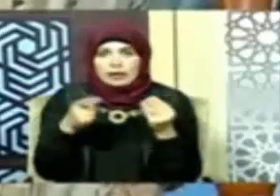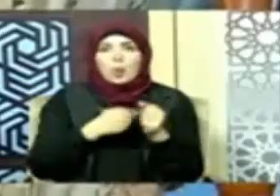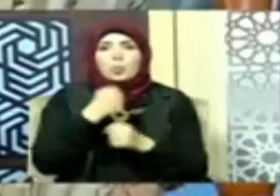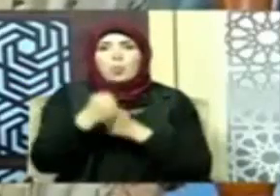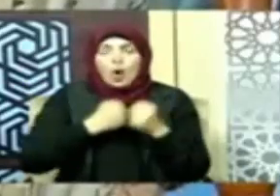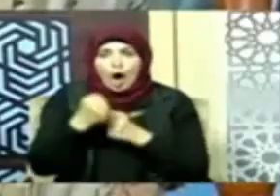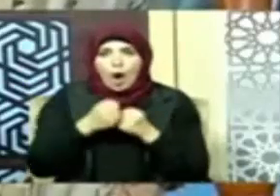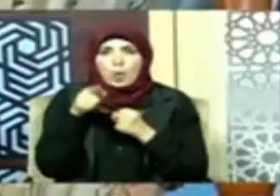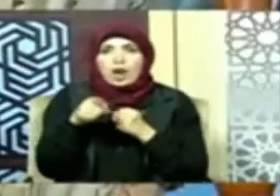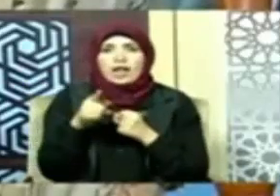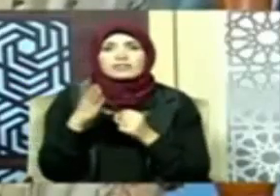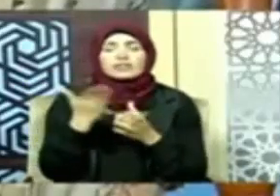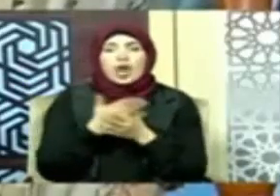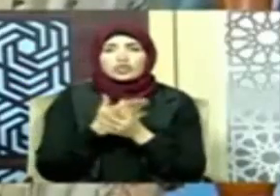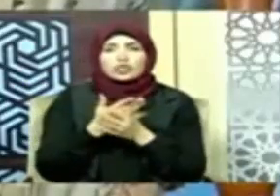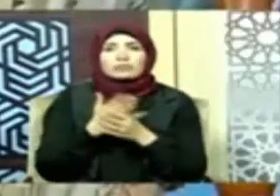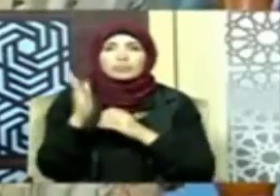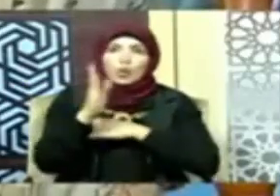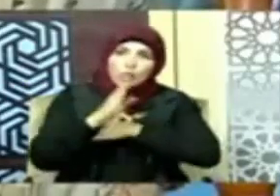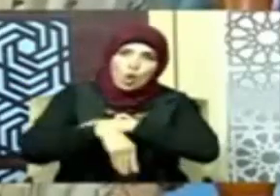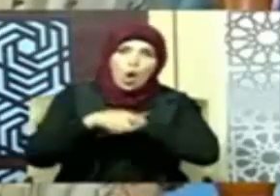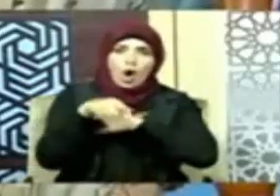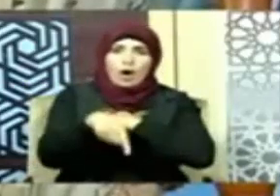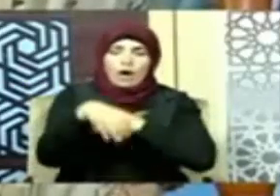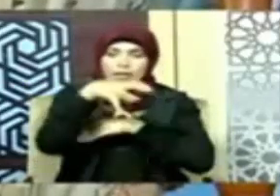لمحاولات تغييب وتزييف وعي